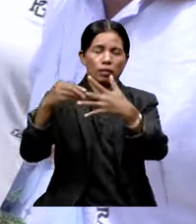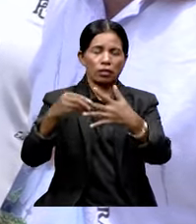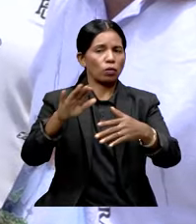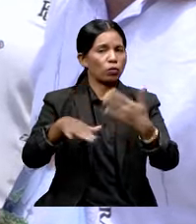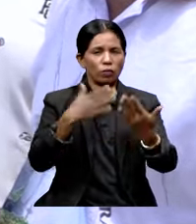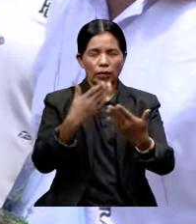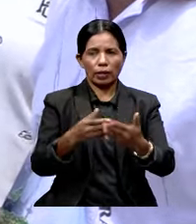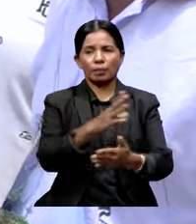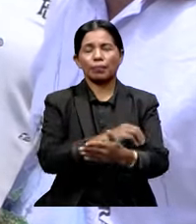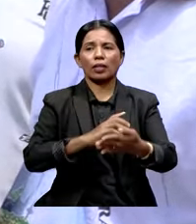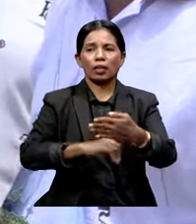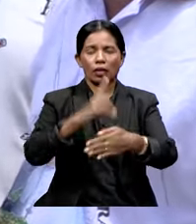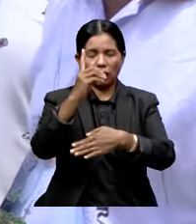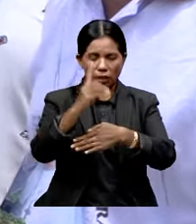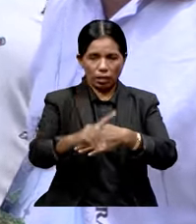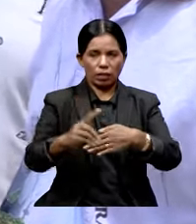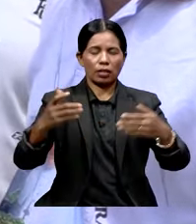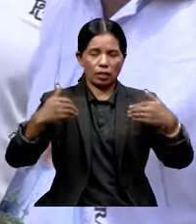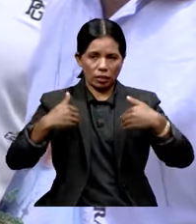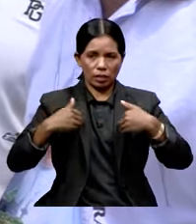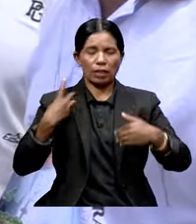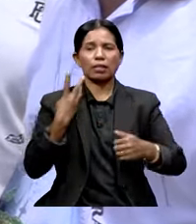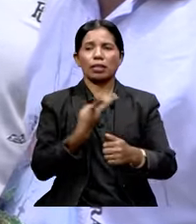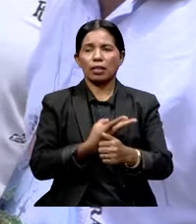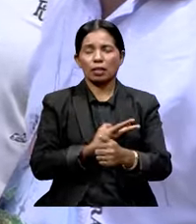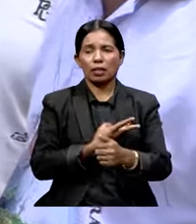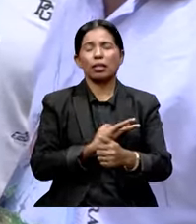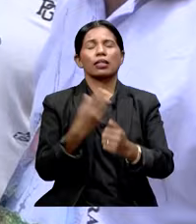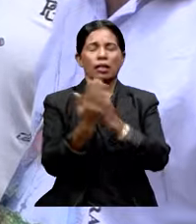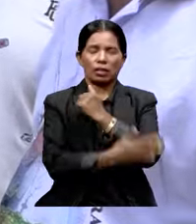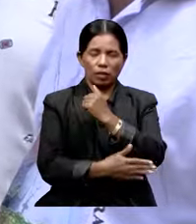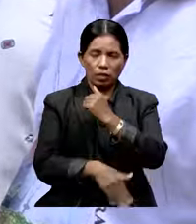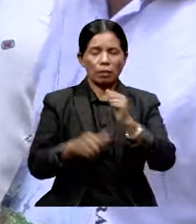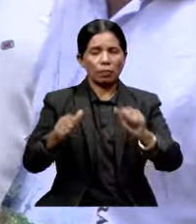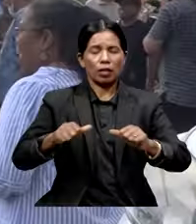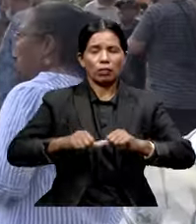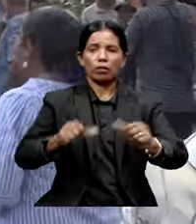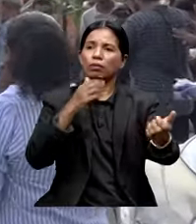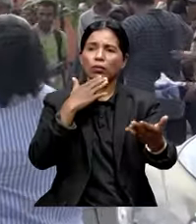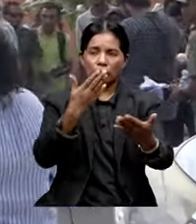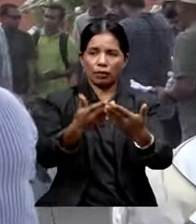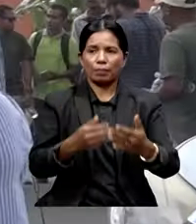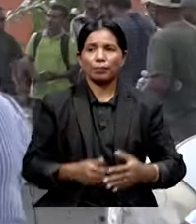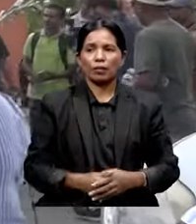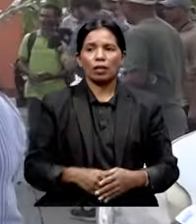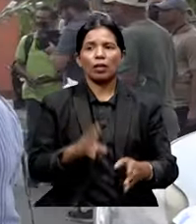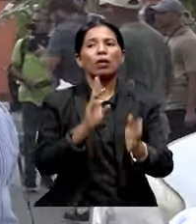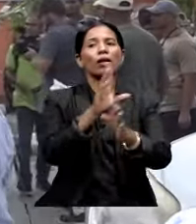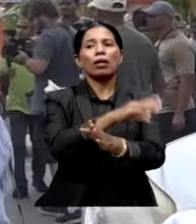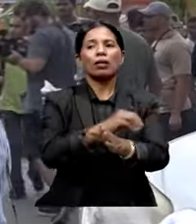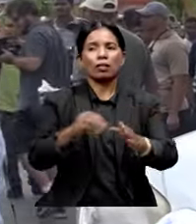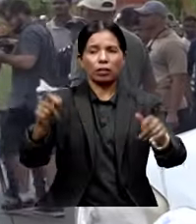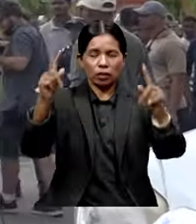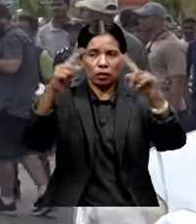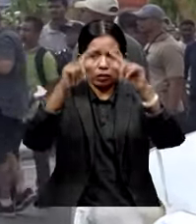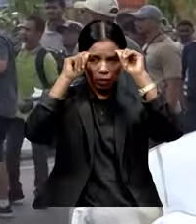ne desenvolvimento ni meke iha itania nasau bele laho dia glutam. Tu horario ne beija papa seito ya Timor